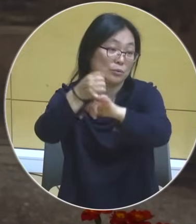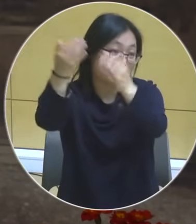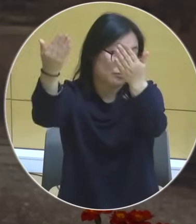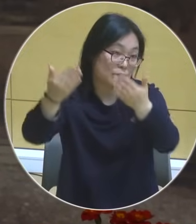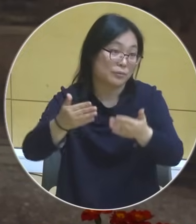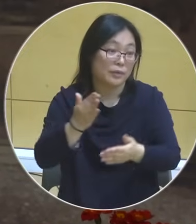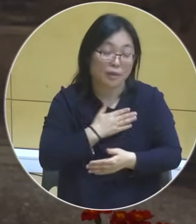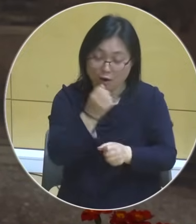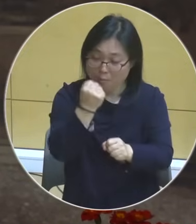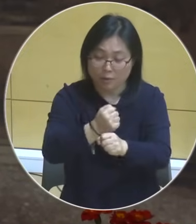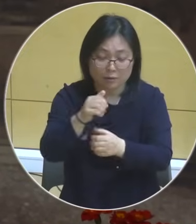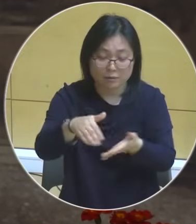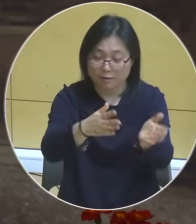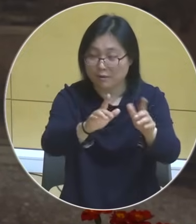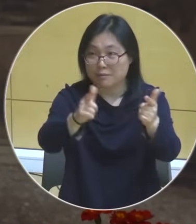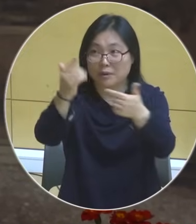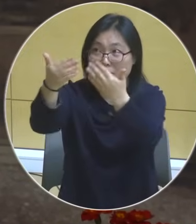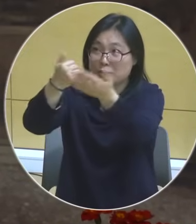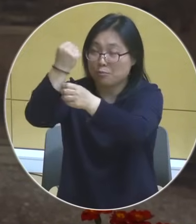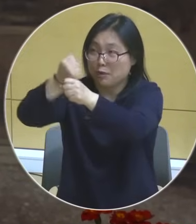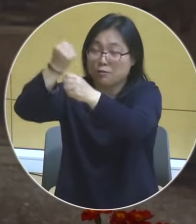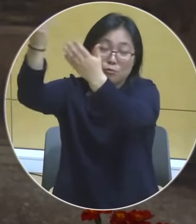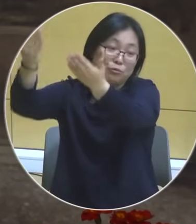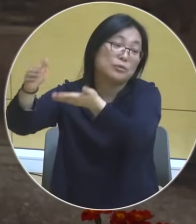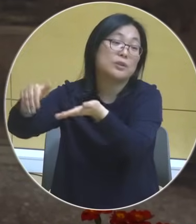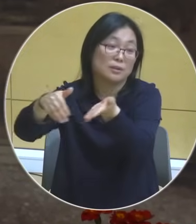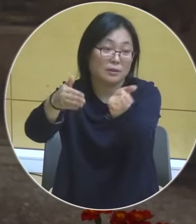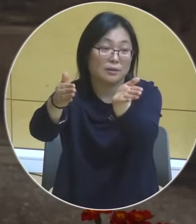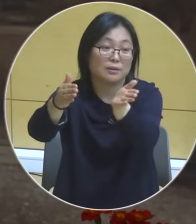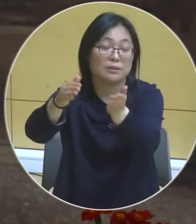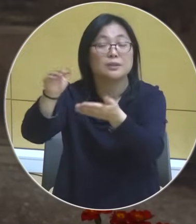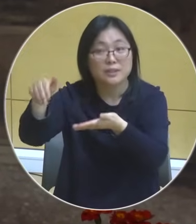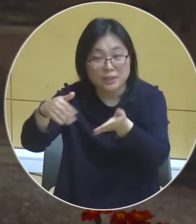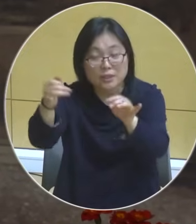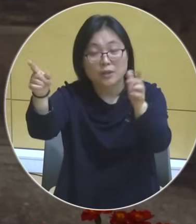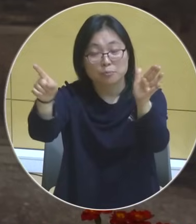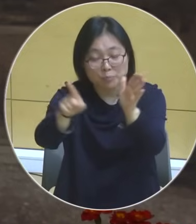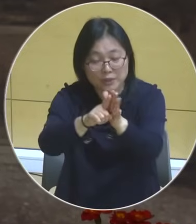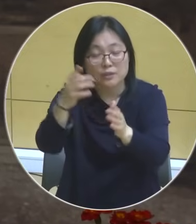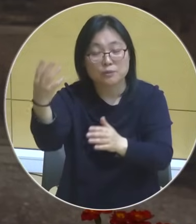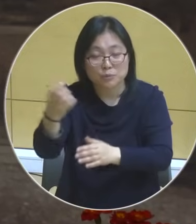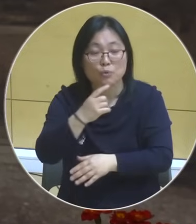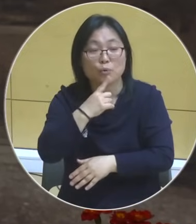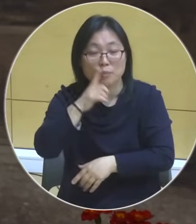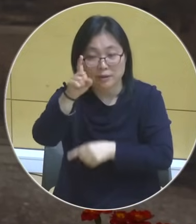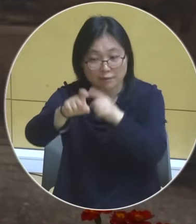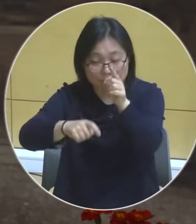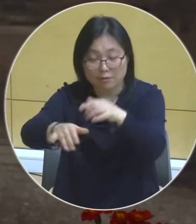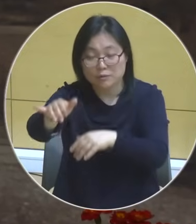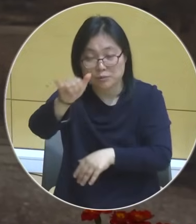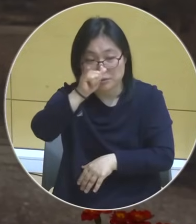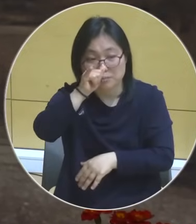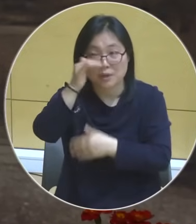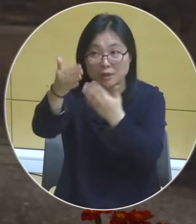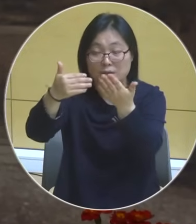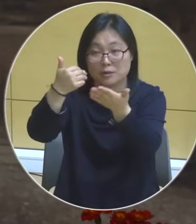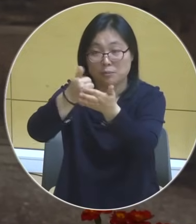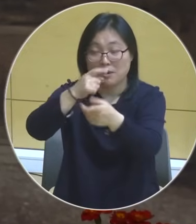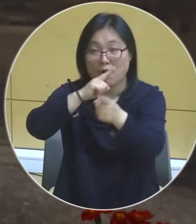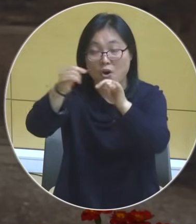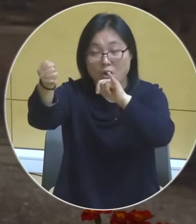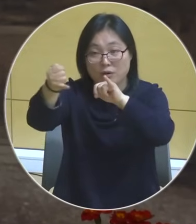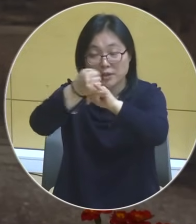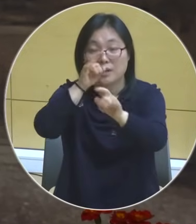내가 만든 길이 아닙니다. 하나님이 만들어주신 길입니다. 그 길은 믿음으로만이 걸어갈 수 있는 길입니다. 바로 그 하나님의